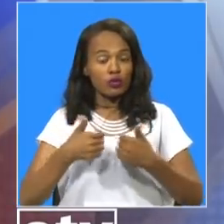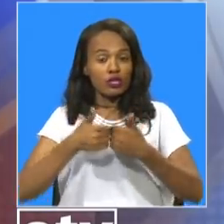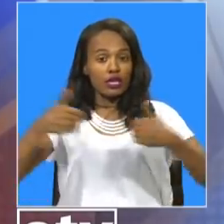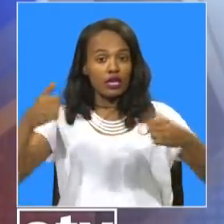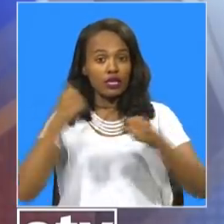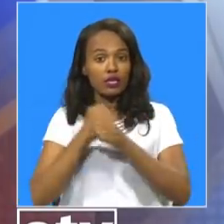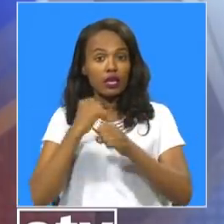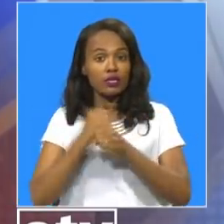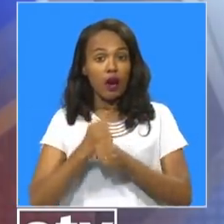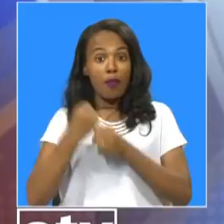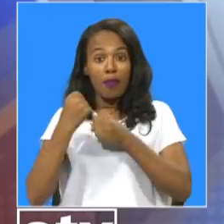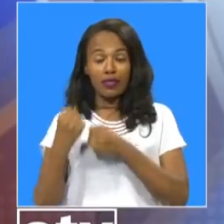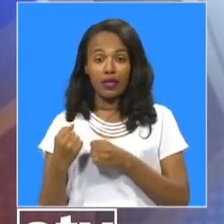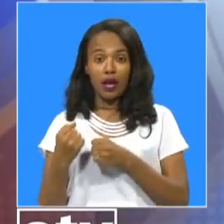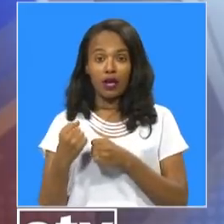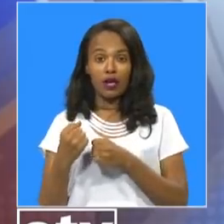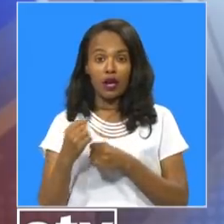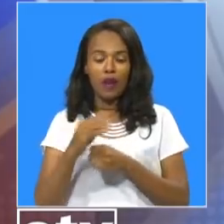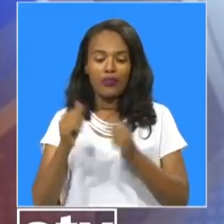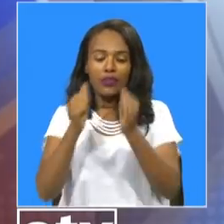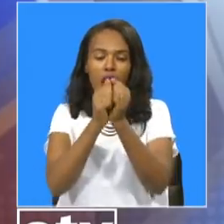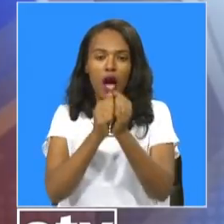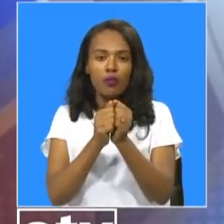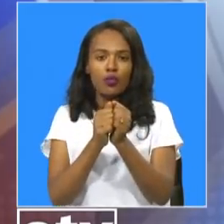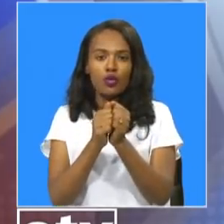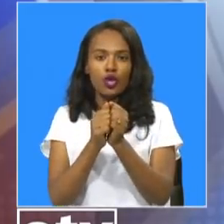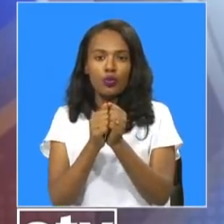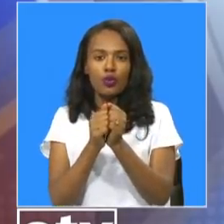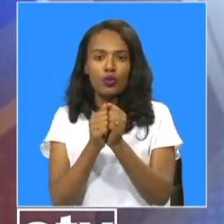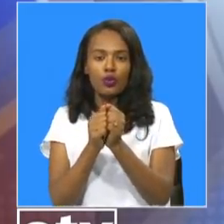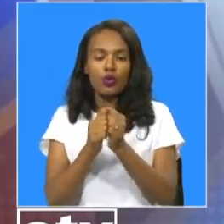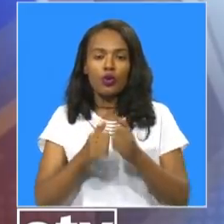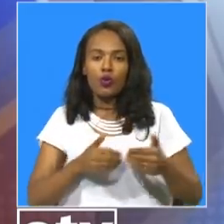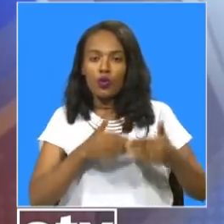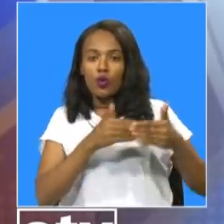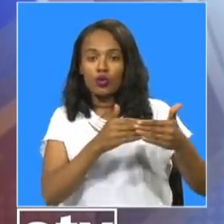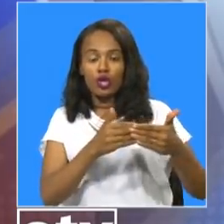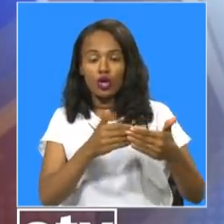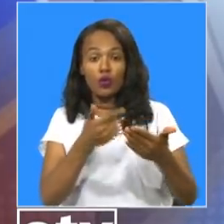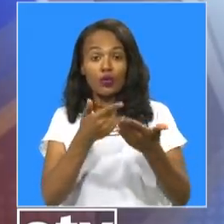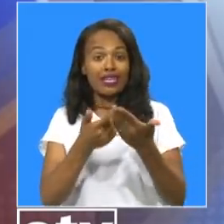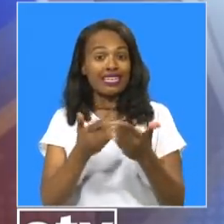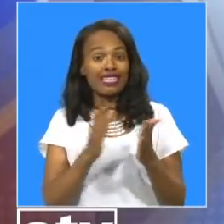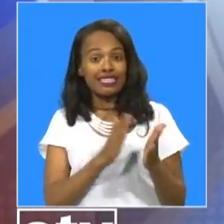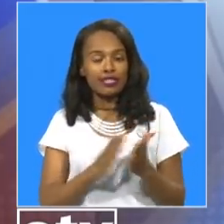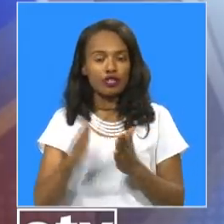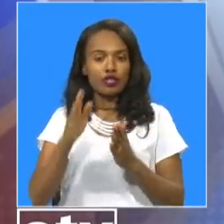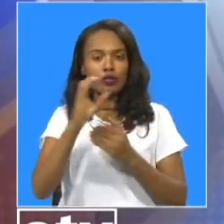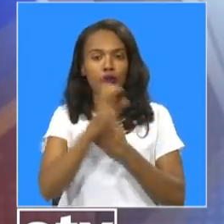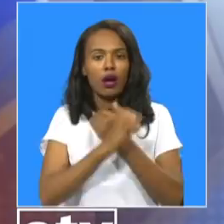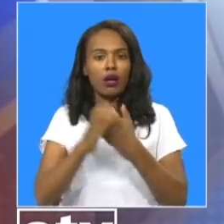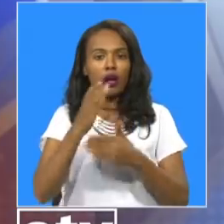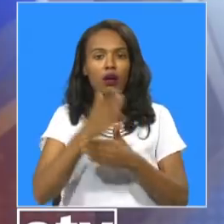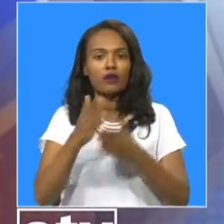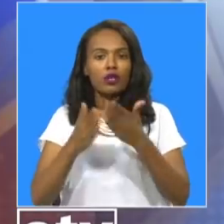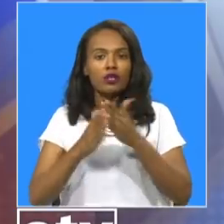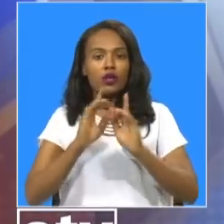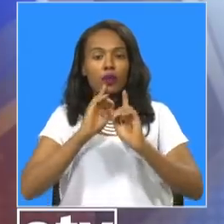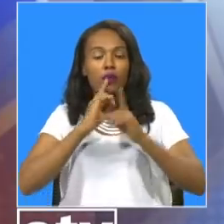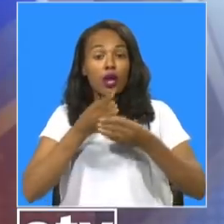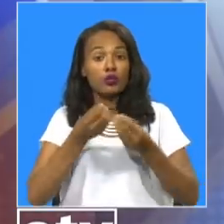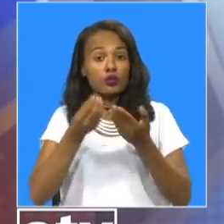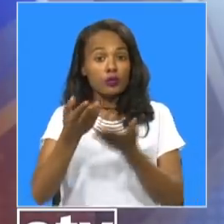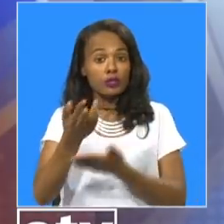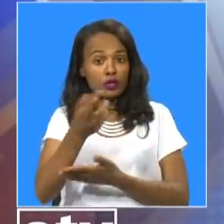ስራ የማጠናከርና አብሮ ደግሞ ጎን ለጎን ያንን ዝግጅት በሀገር አቀፍ ደረጃ ምላሹን